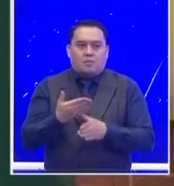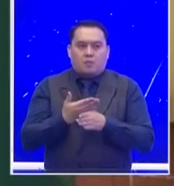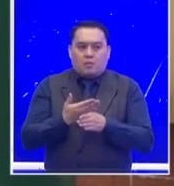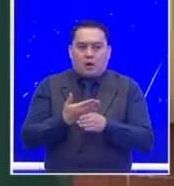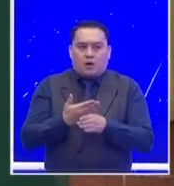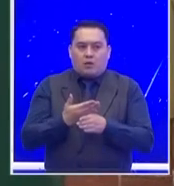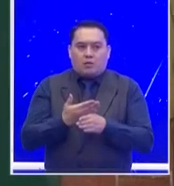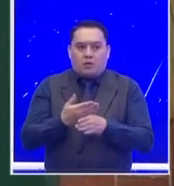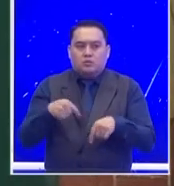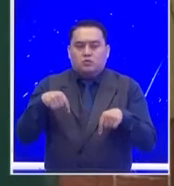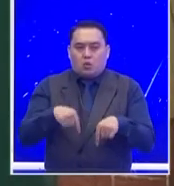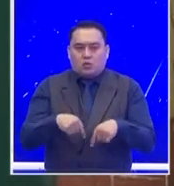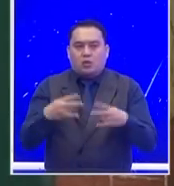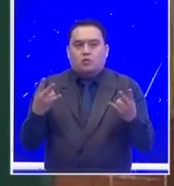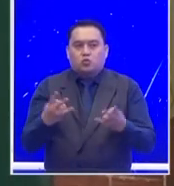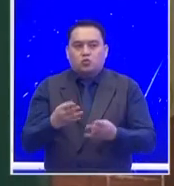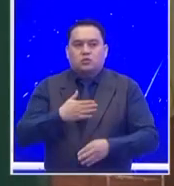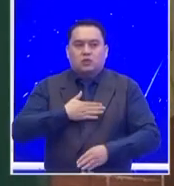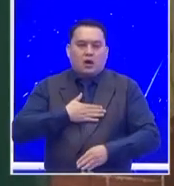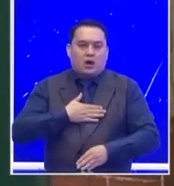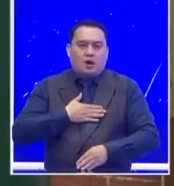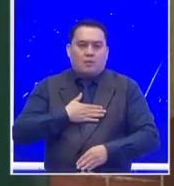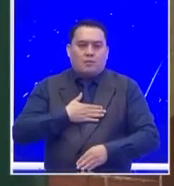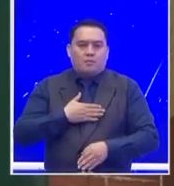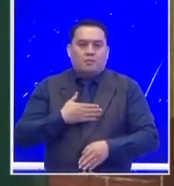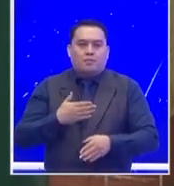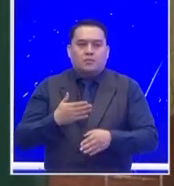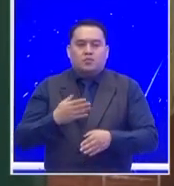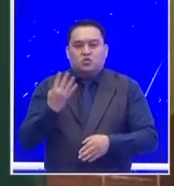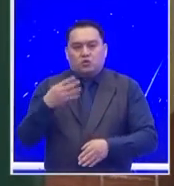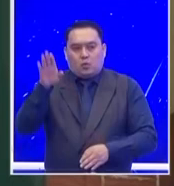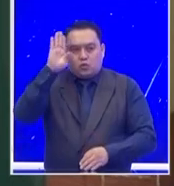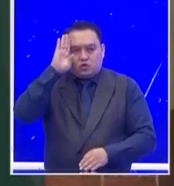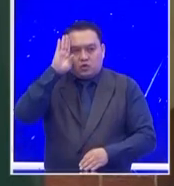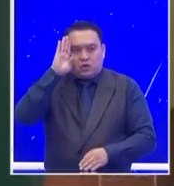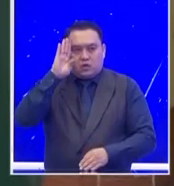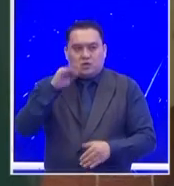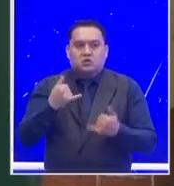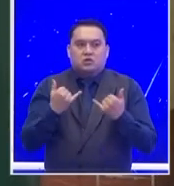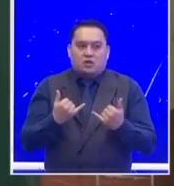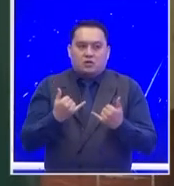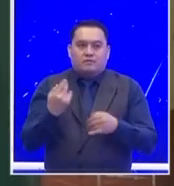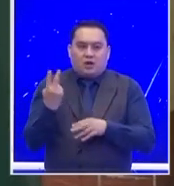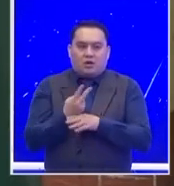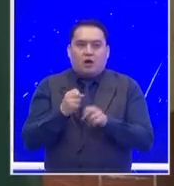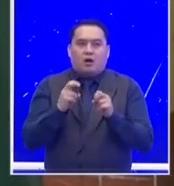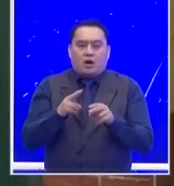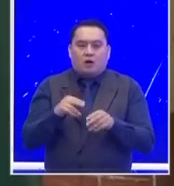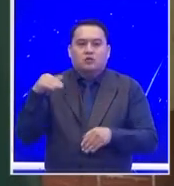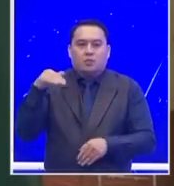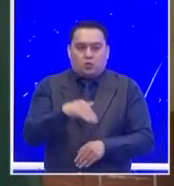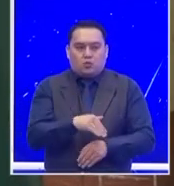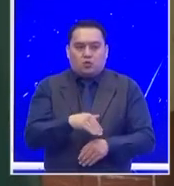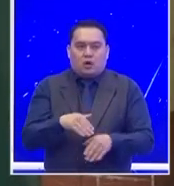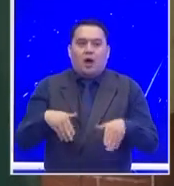Ихии подняться сюда, нам пришлось попросить 4 мужчин. А теперь второй вопрос, как нам спуститься?